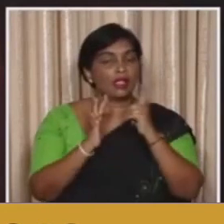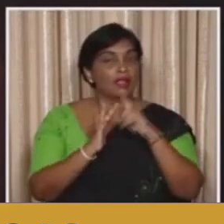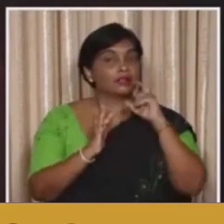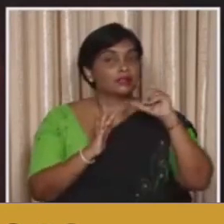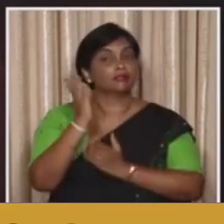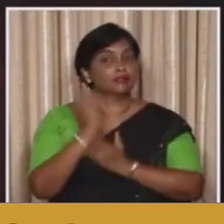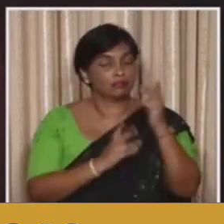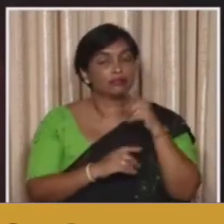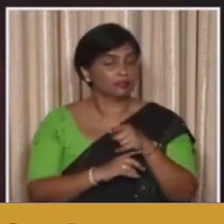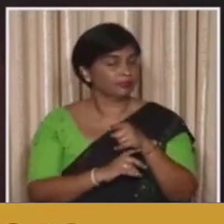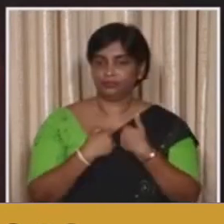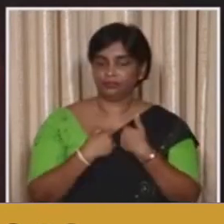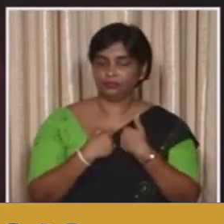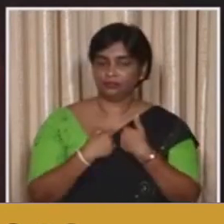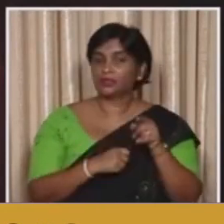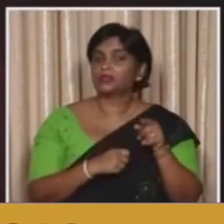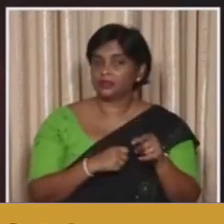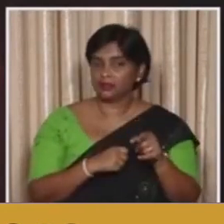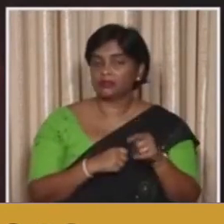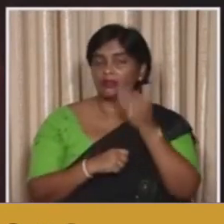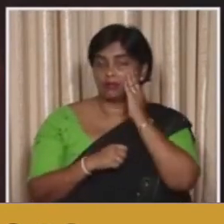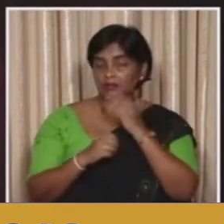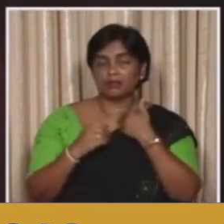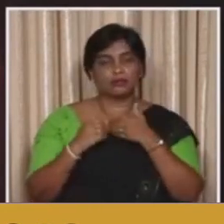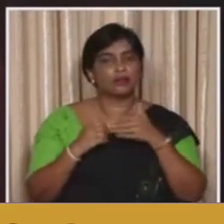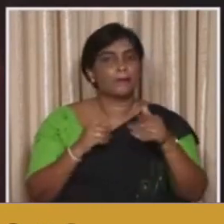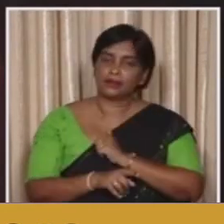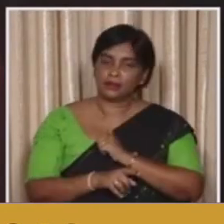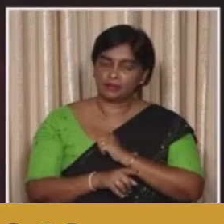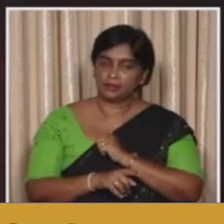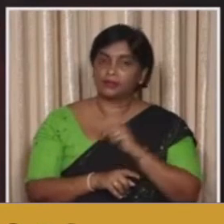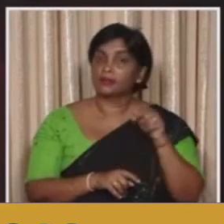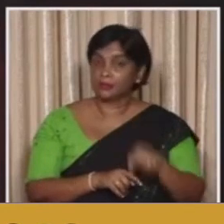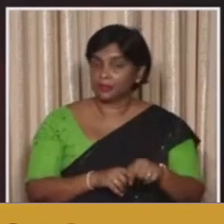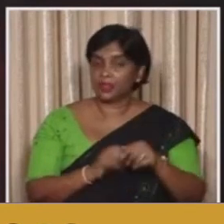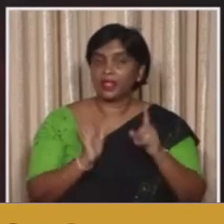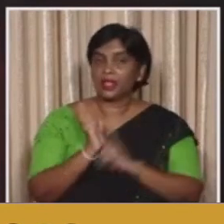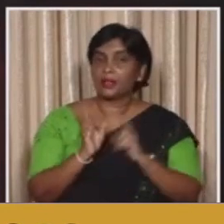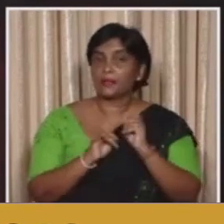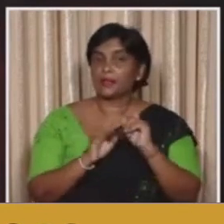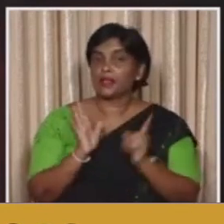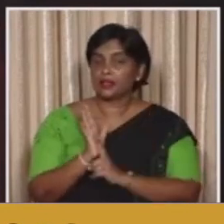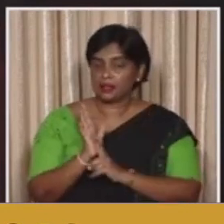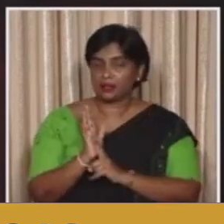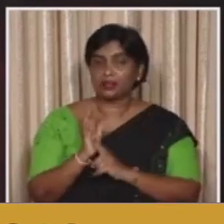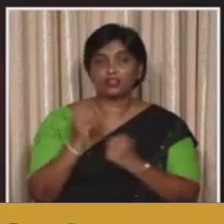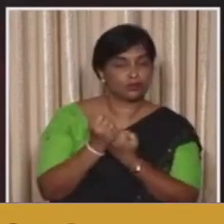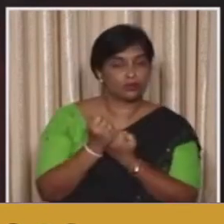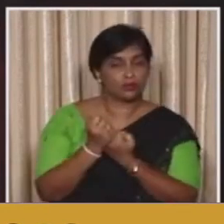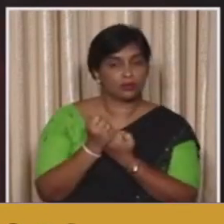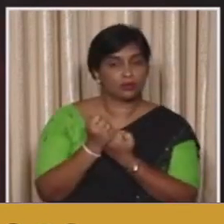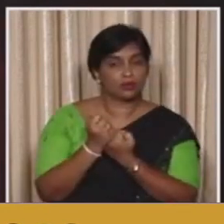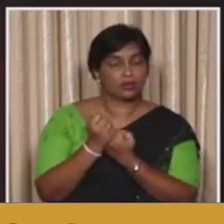ක්‍රිකට් කවුන්සිල් එකට. මේක මේ අපේ ක්‍රිකට් වල ස්වාධීනත්වයට බලපෑමක් කියලා. මේ පාර LPL එක ස්පොන්සර් කරලා